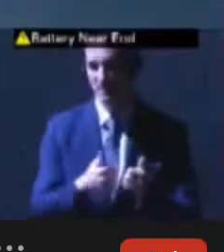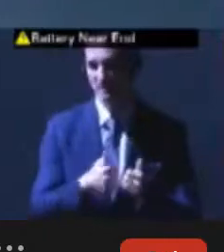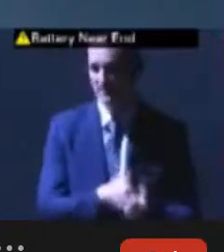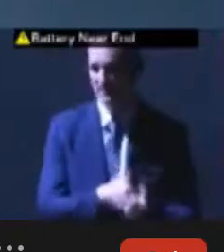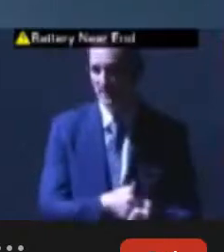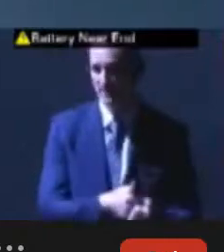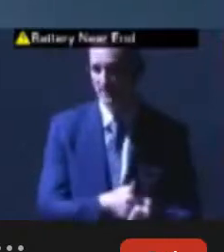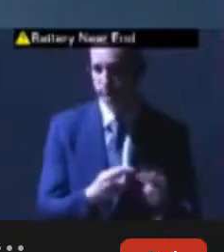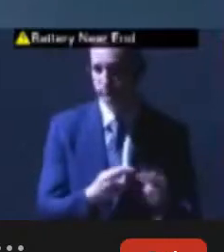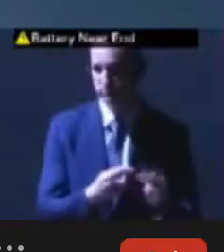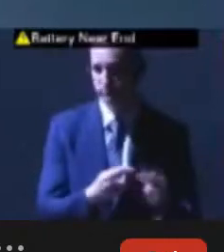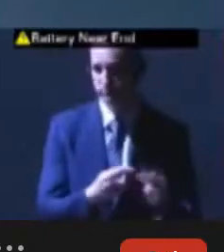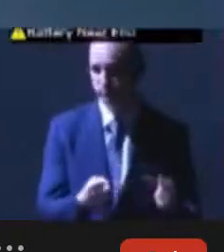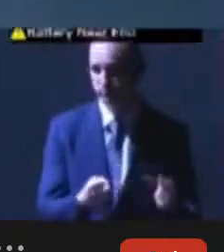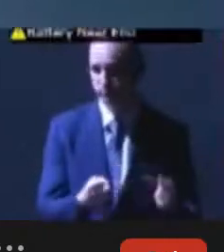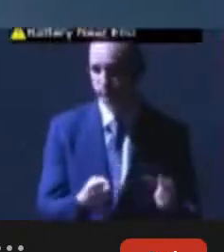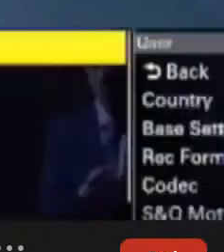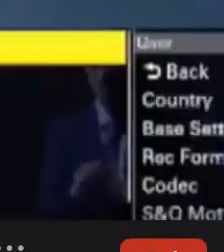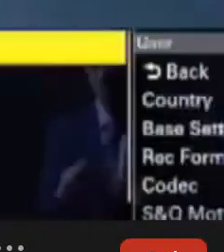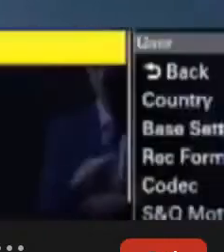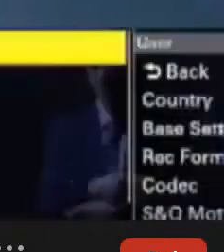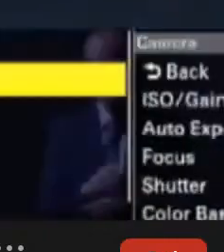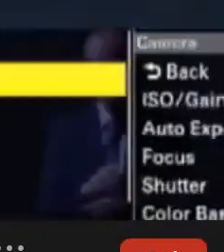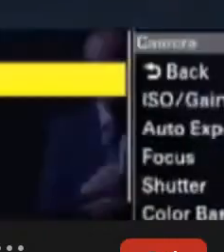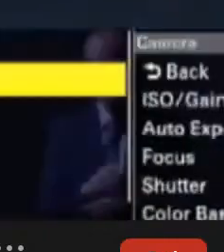xung quanh.